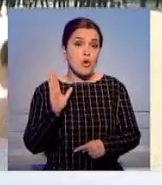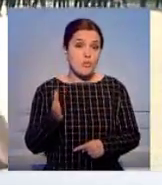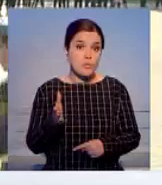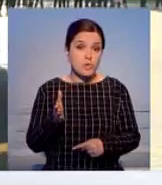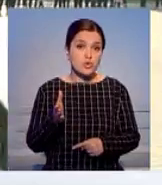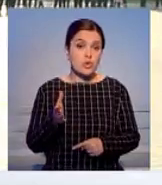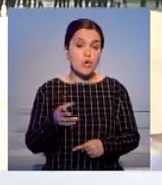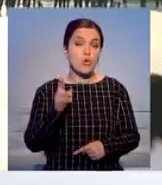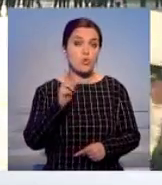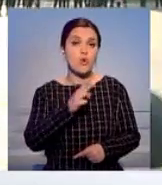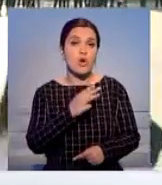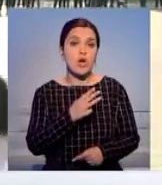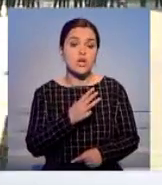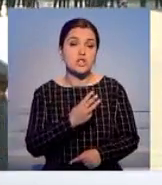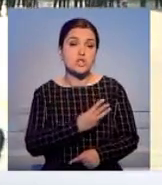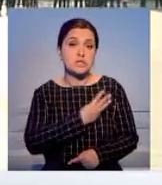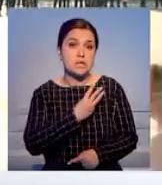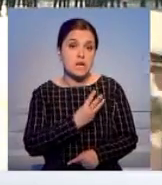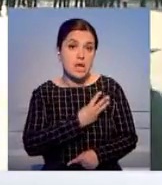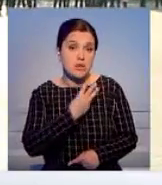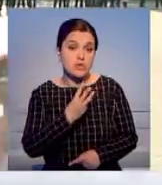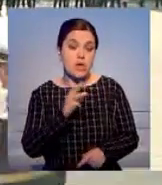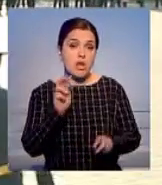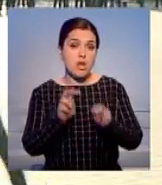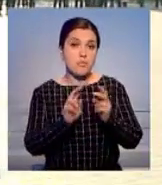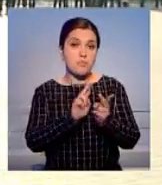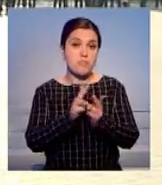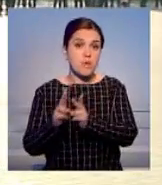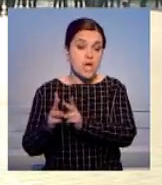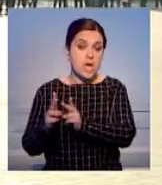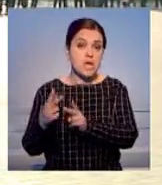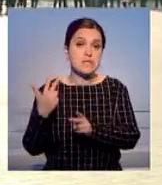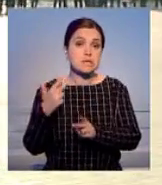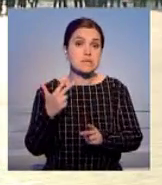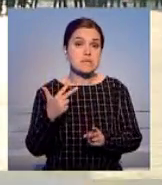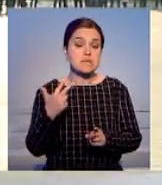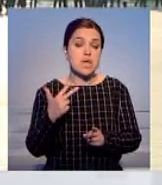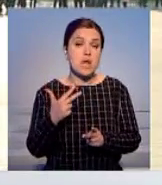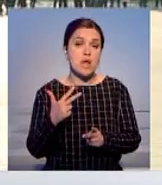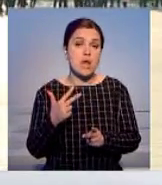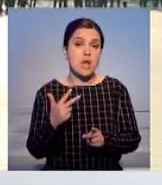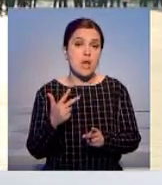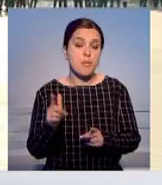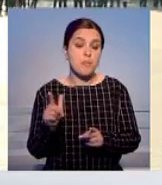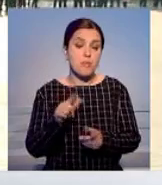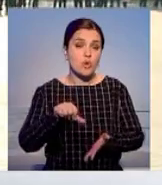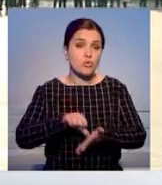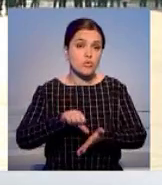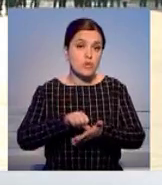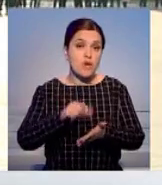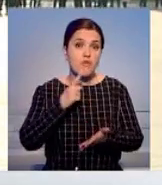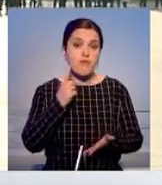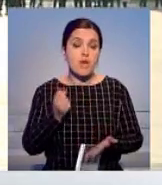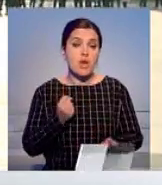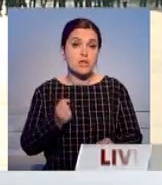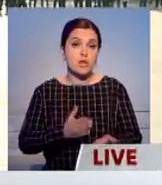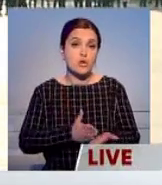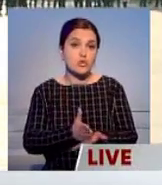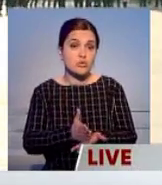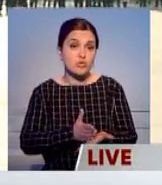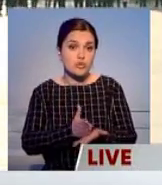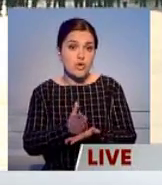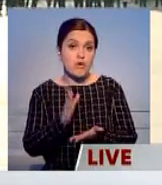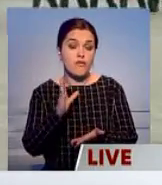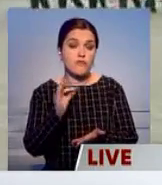касается желающих, организаторы насчитали около 30 пар среди участников праздника, в основном военнослужащие регионального